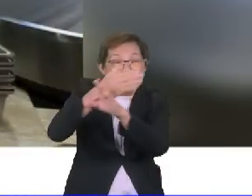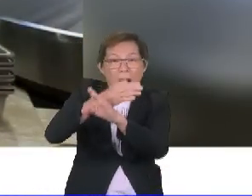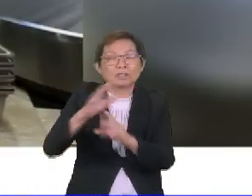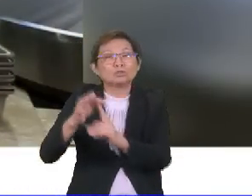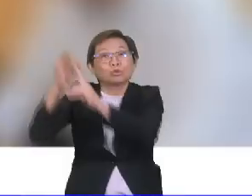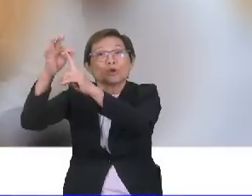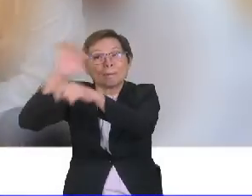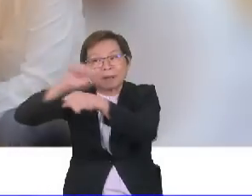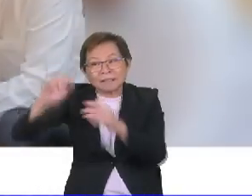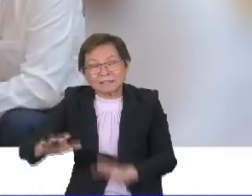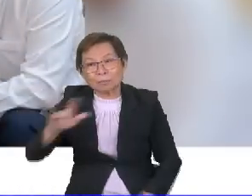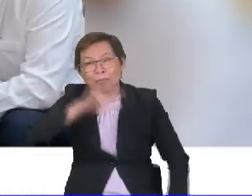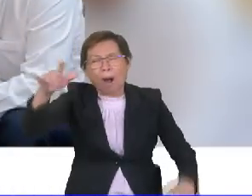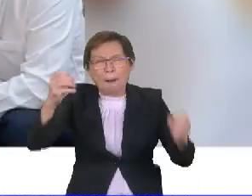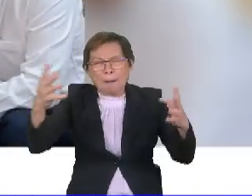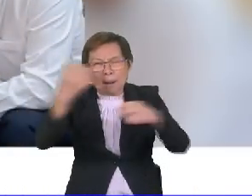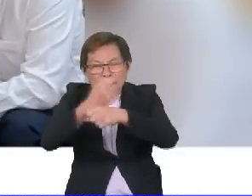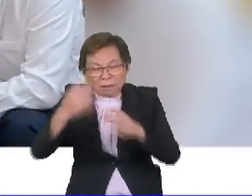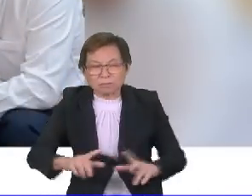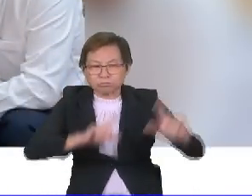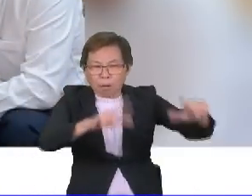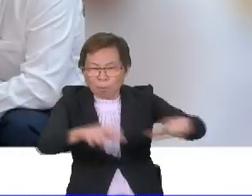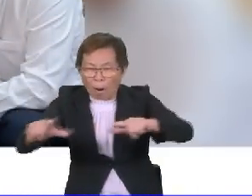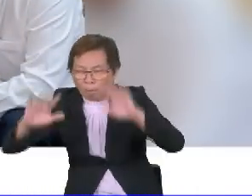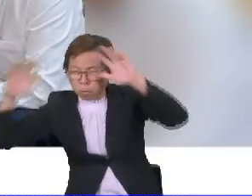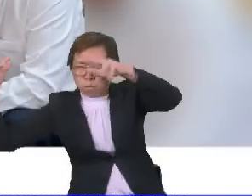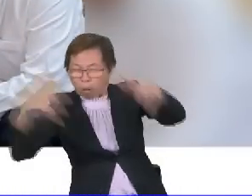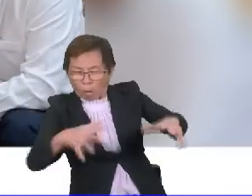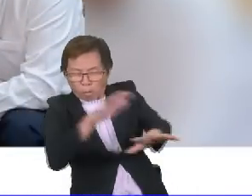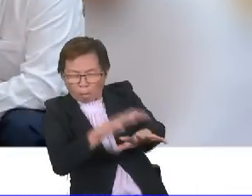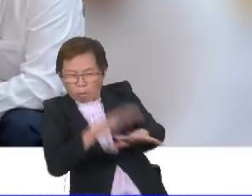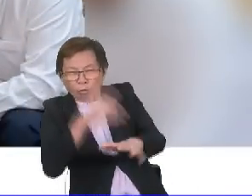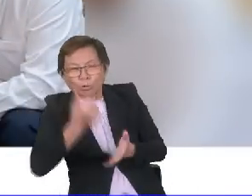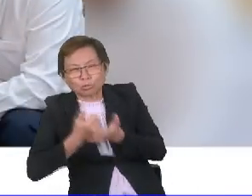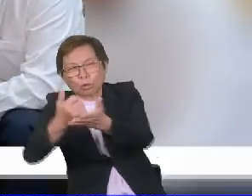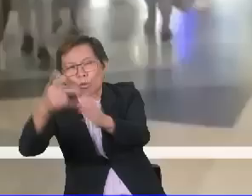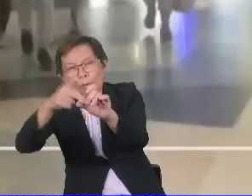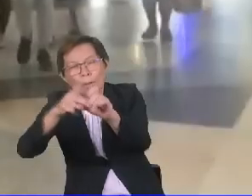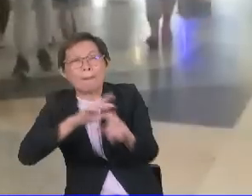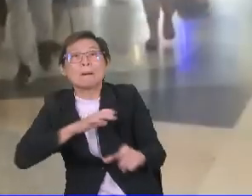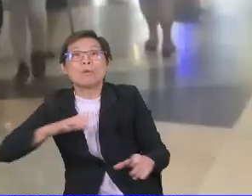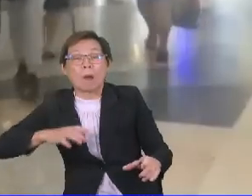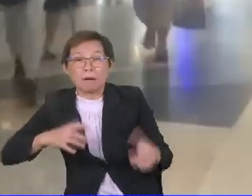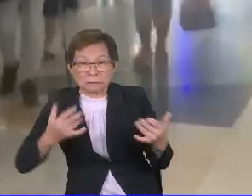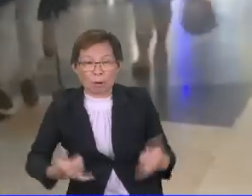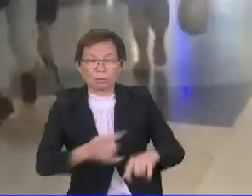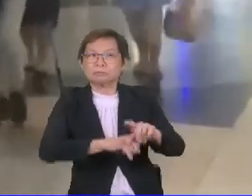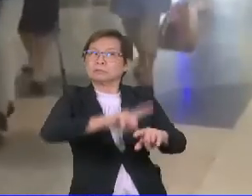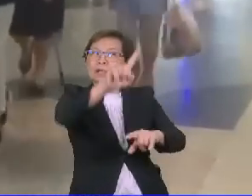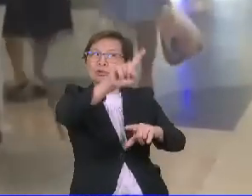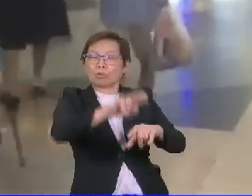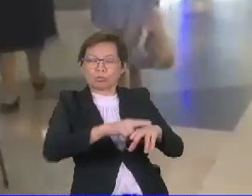penebangan Lebih ramai kaki tangan juga akan ditempatkan di kawasan tumpuan bagi membantu pergerakan penumpang buat masih ini hanya satu